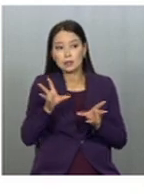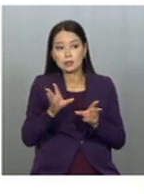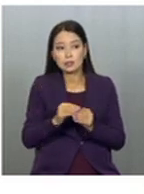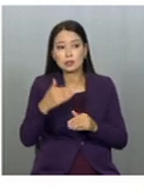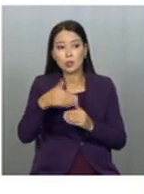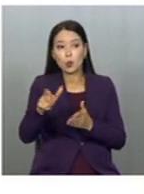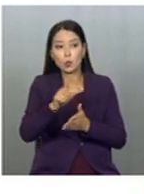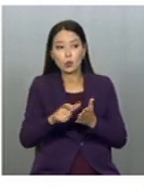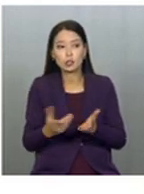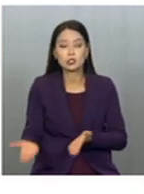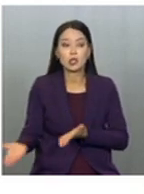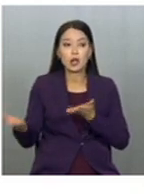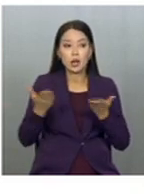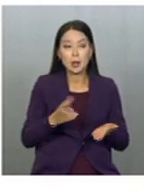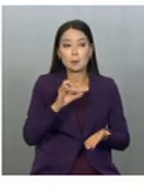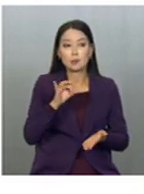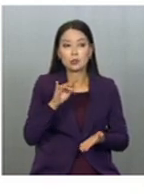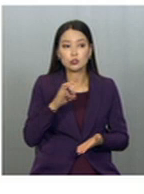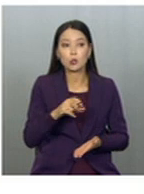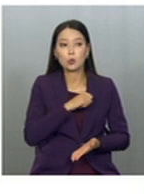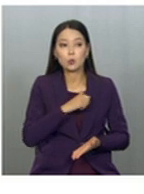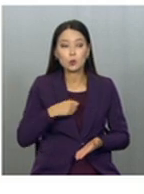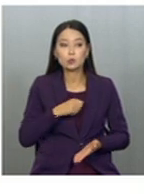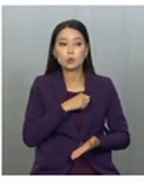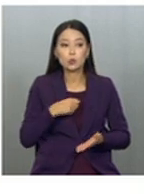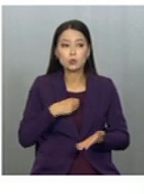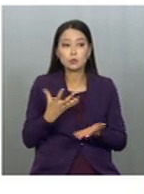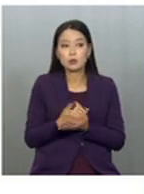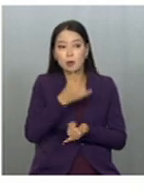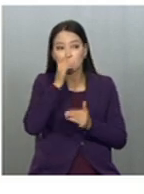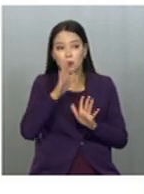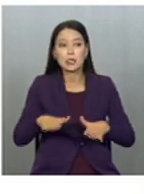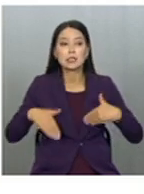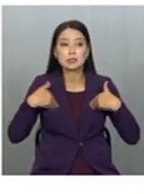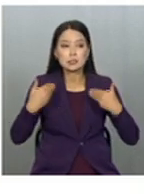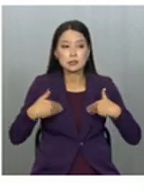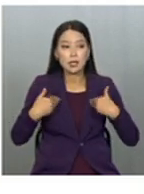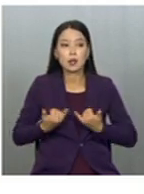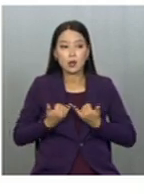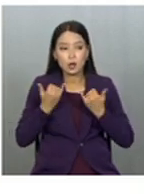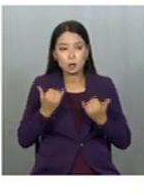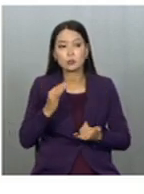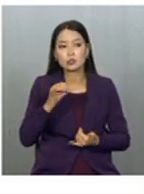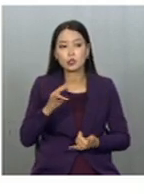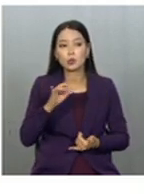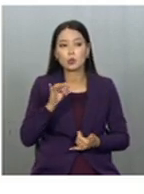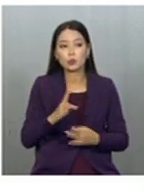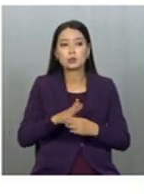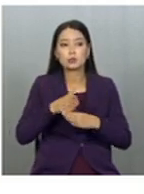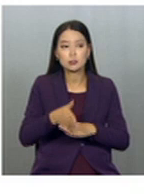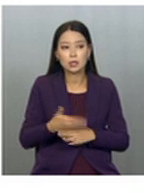шақырайын. Біржанға өзімді-өзім таба қылмай, сәлемде жиенқұлға келсін жатпай, келуге шошынады неден